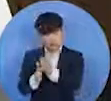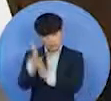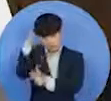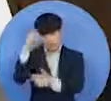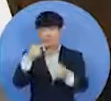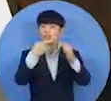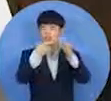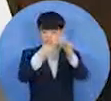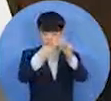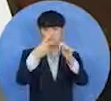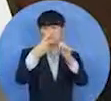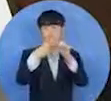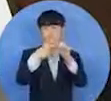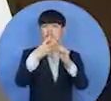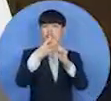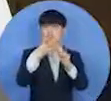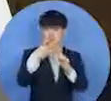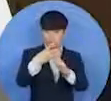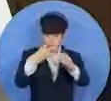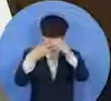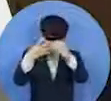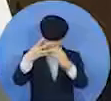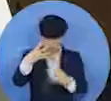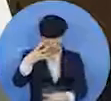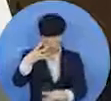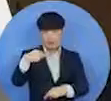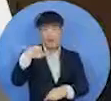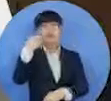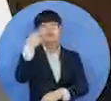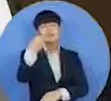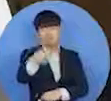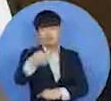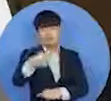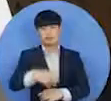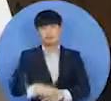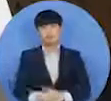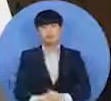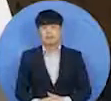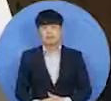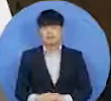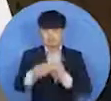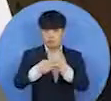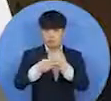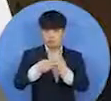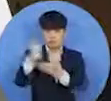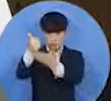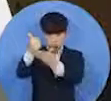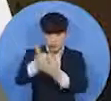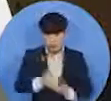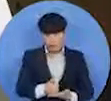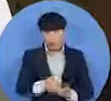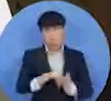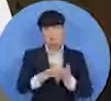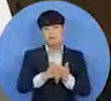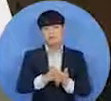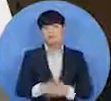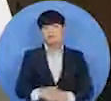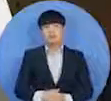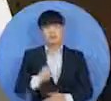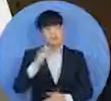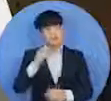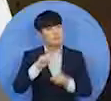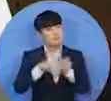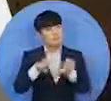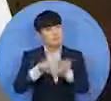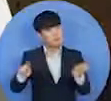시에서 우선순위를 정해서 선정을 해 주시게 될 거고요. 이제 저희 병원으로 내원하셔서